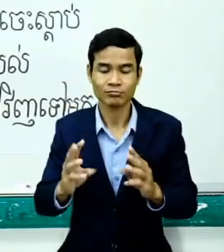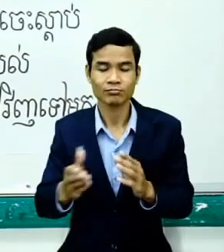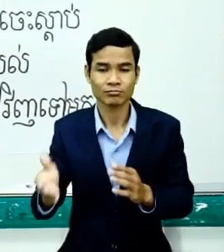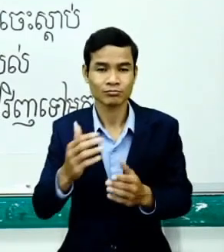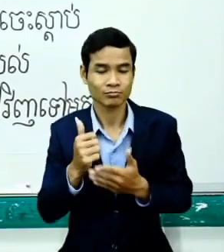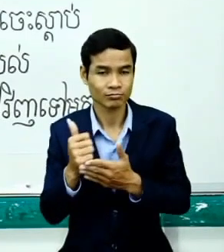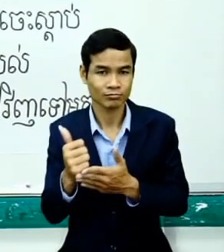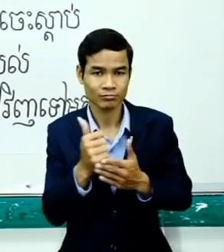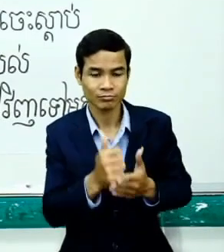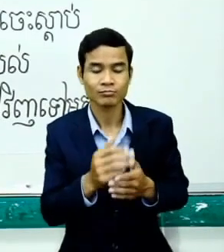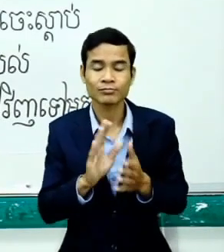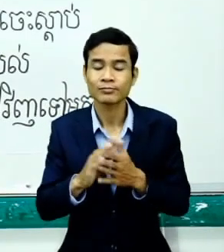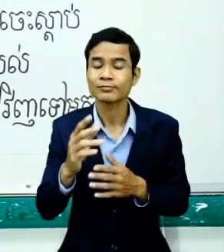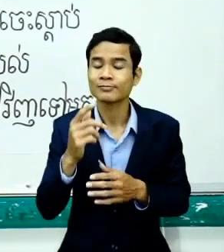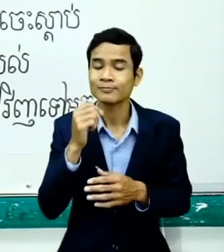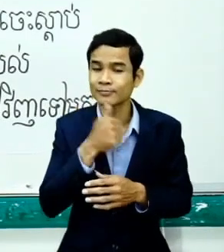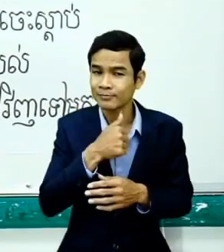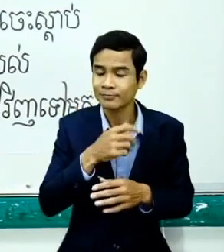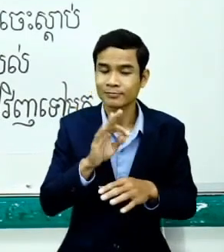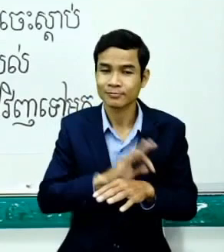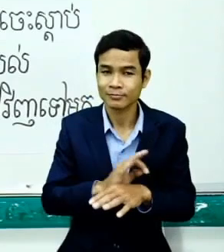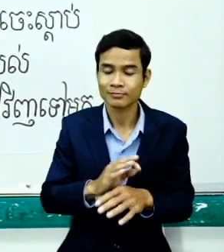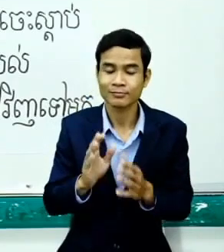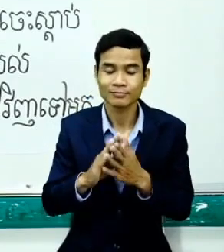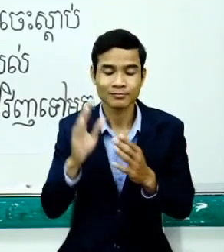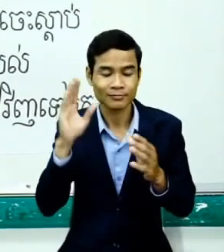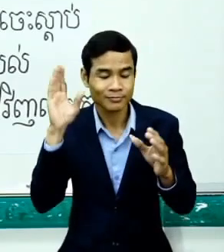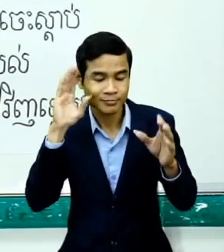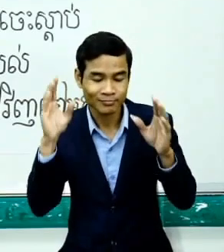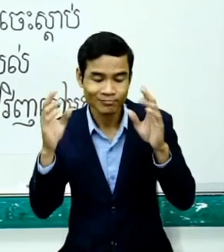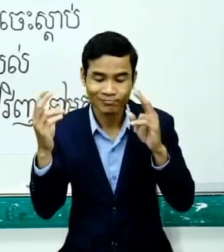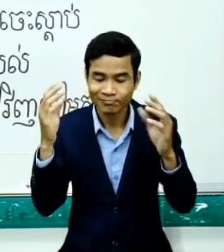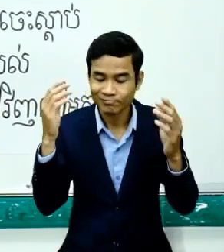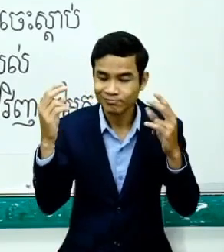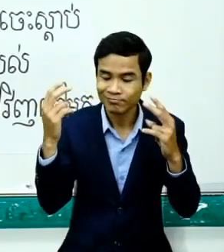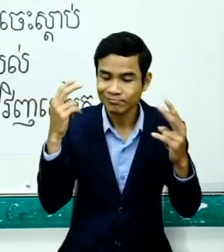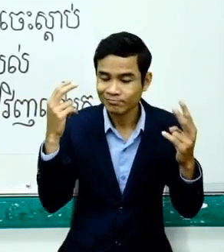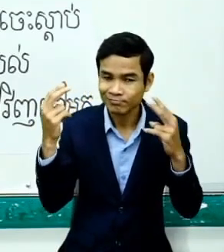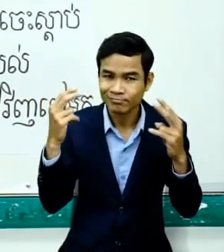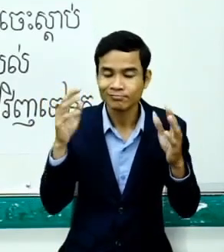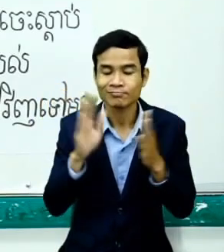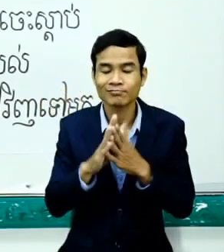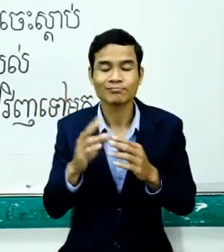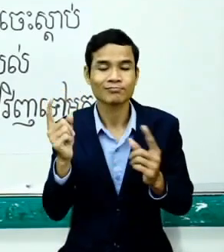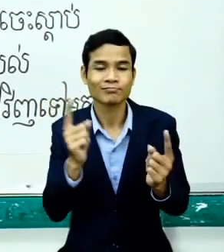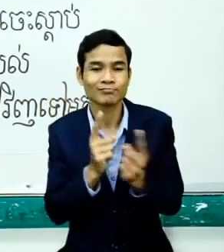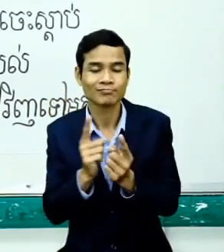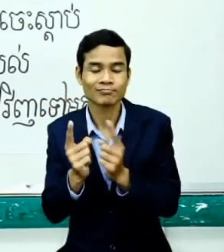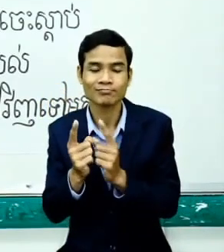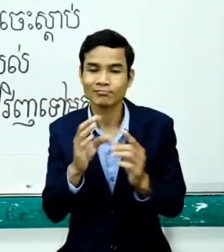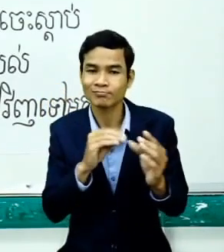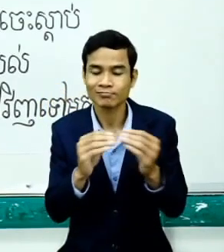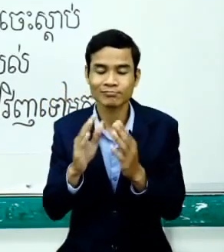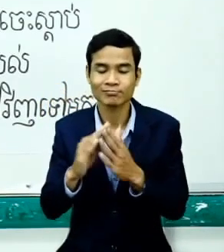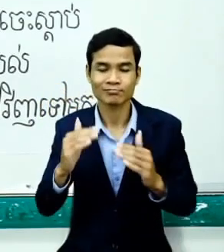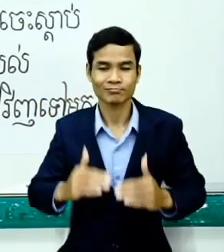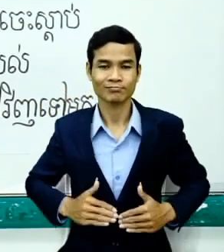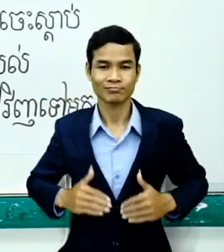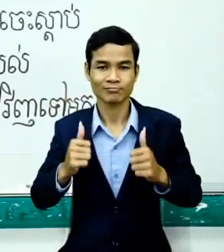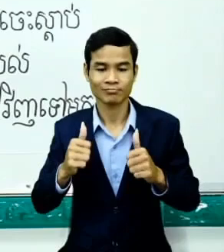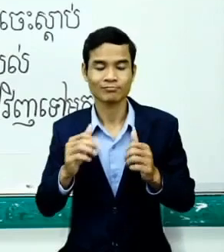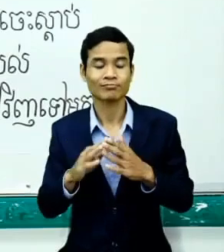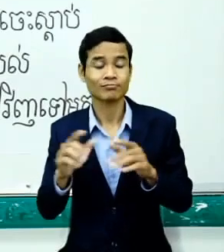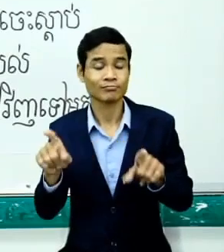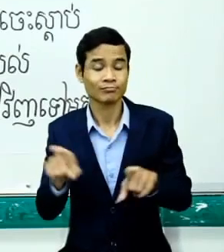chuối tục thừa khnía sđap khnía tơ vĩnh tơ mộc tơp cơ sa nô pô pênh tơ đói sịch đai sọc nơ sụp phệ mong cul na con na cha lọn